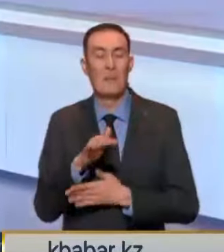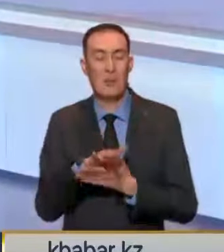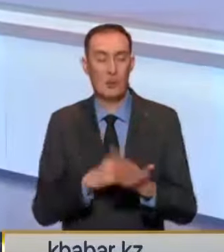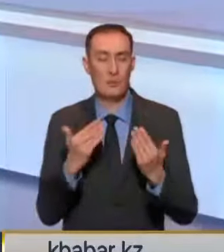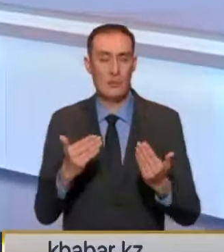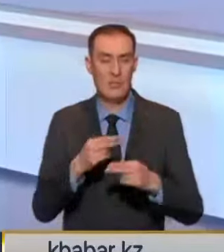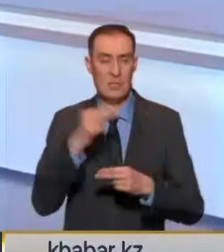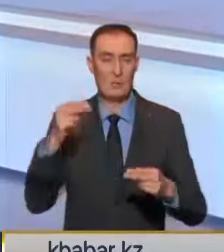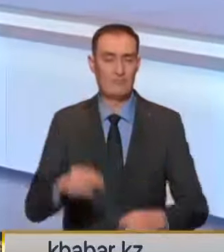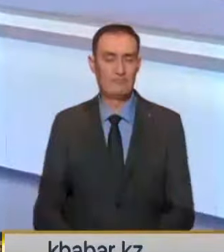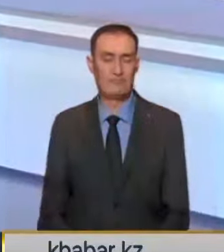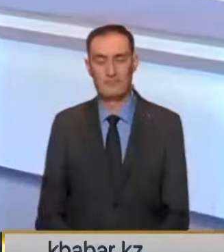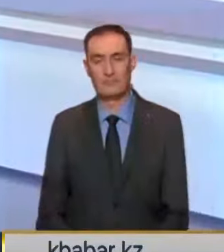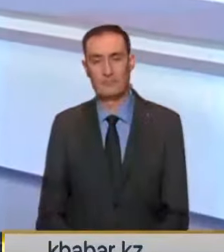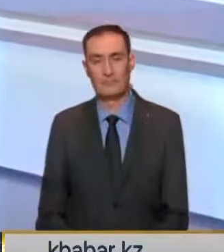тему Рауль Габитов.